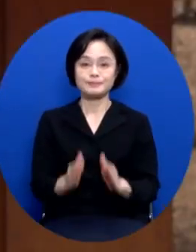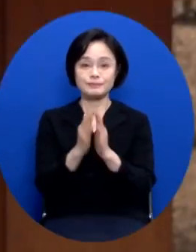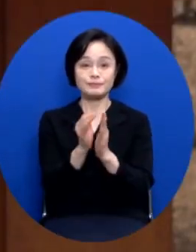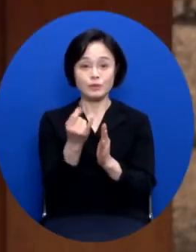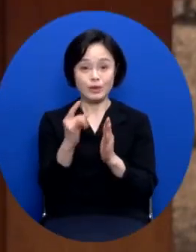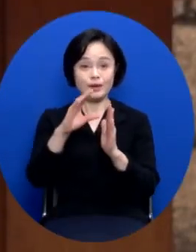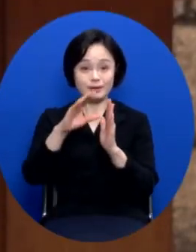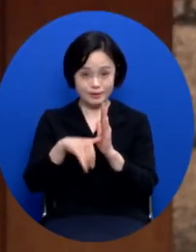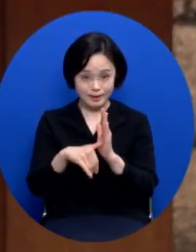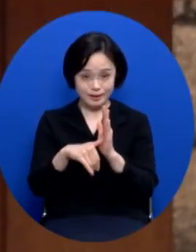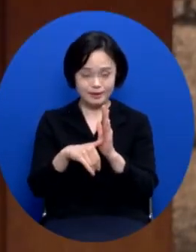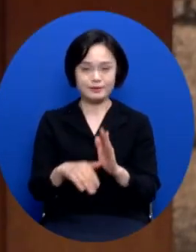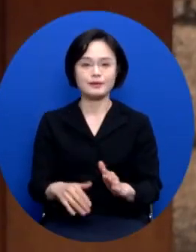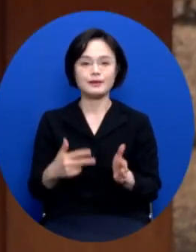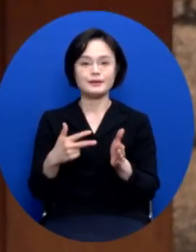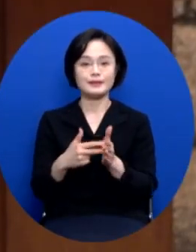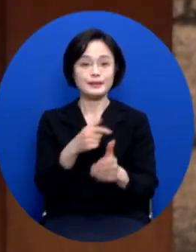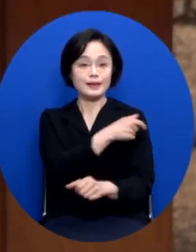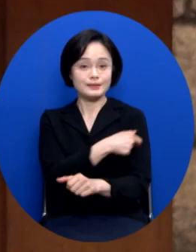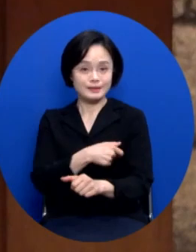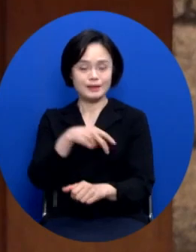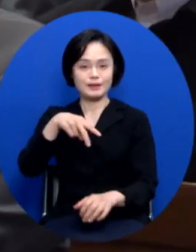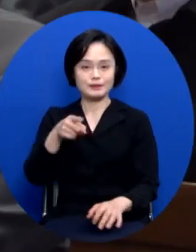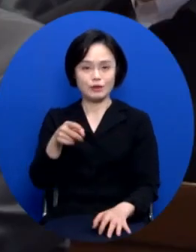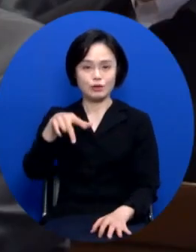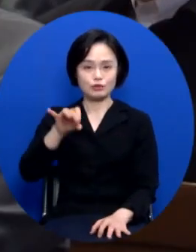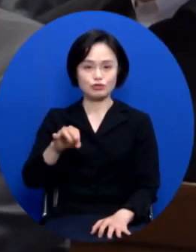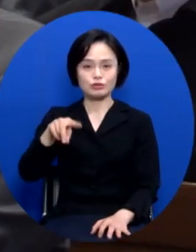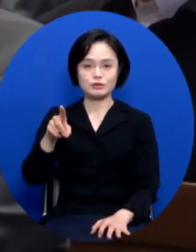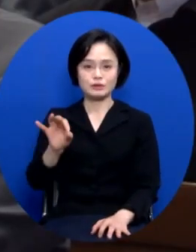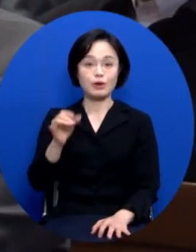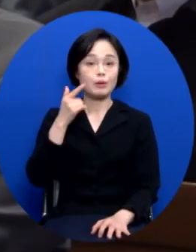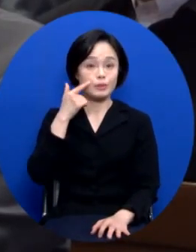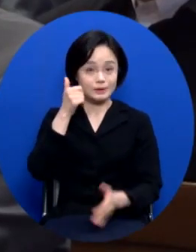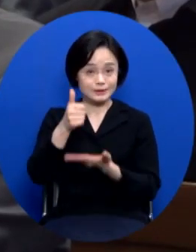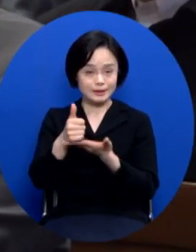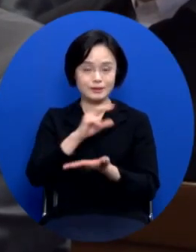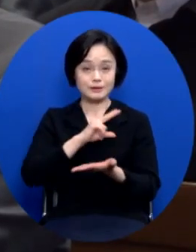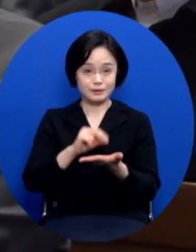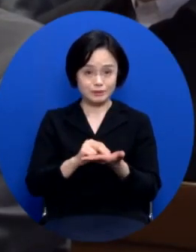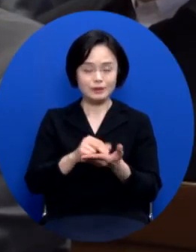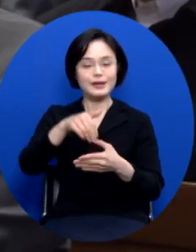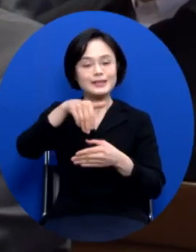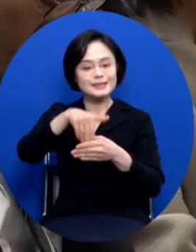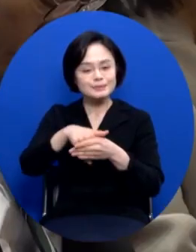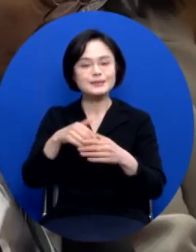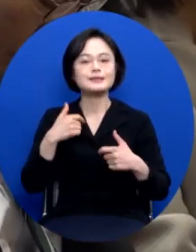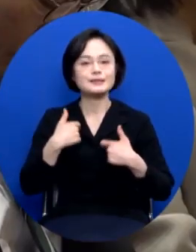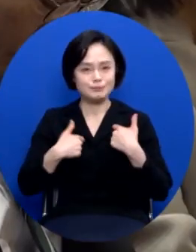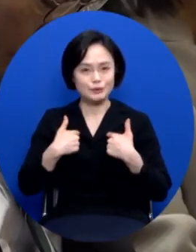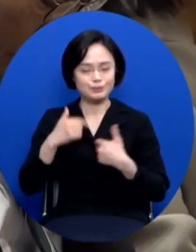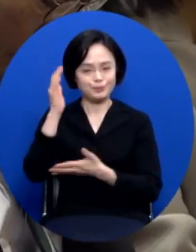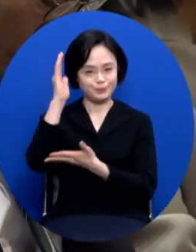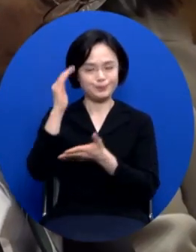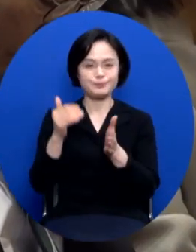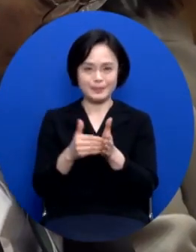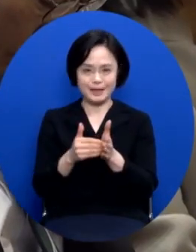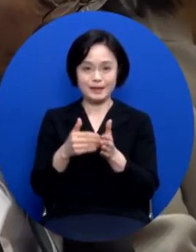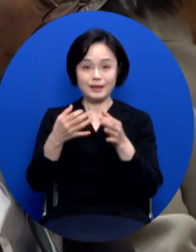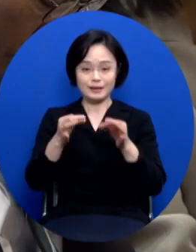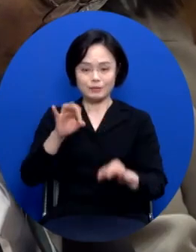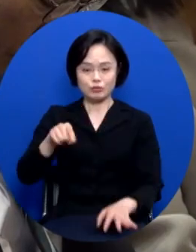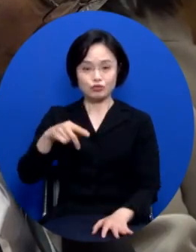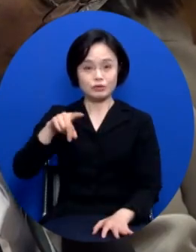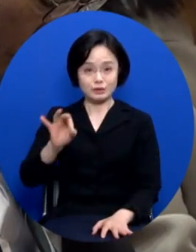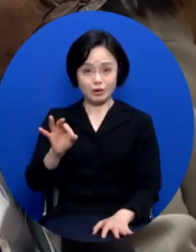기도회에서는 연세대학교 재단 이사인 서중성 목사가 심는 기쁨을 제목으로 말씀을 전했습니다. 이어 김운성 목사의